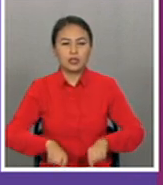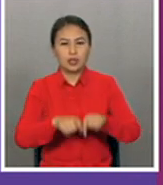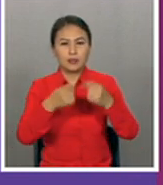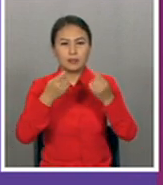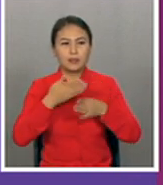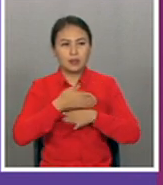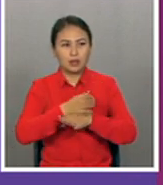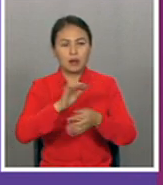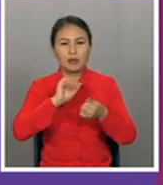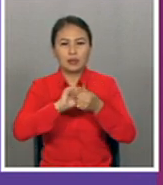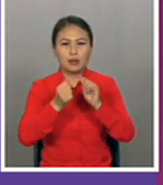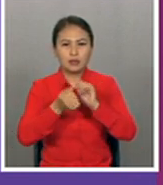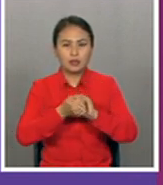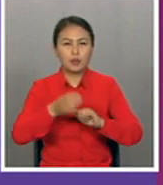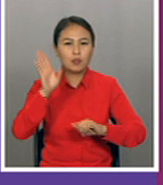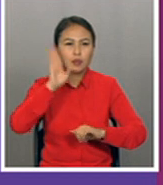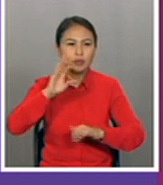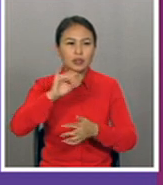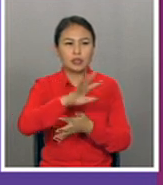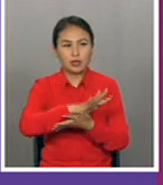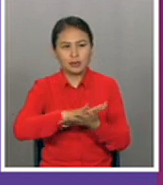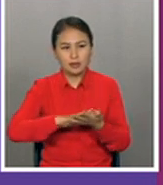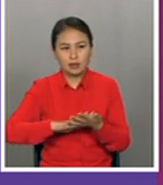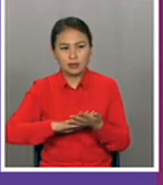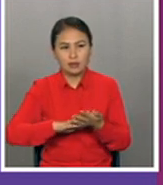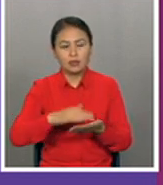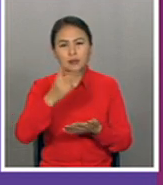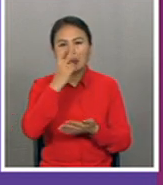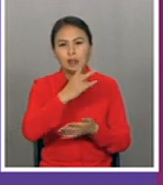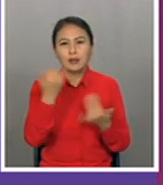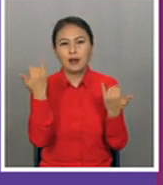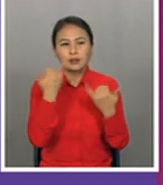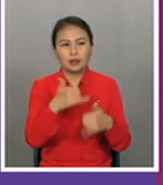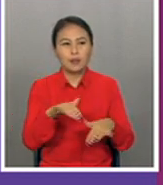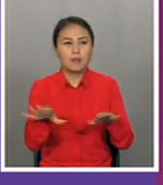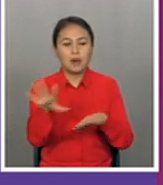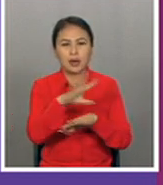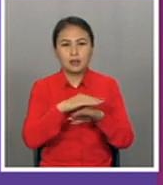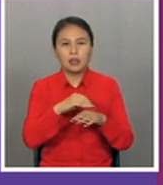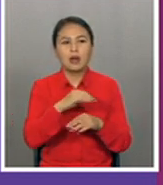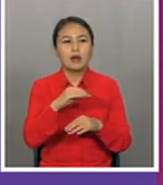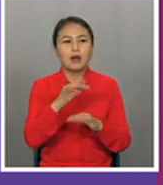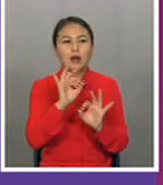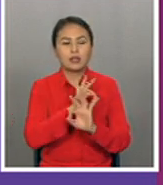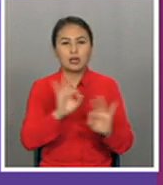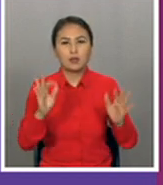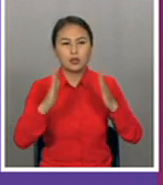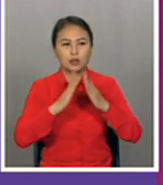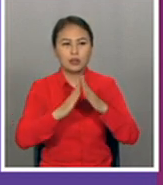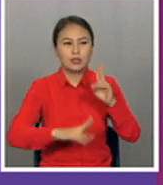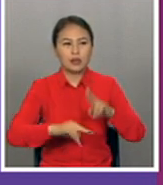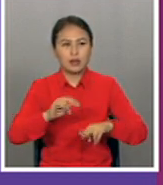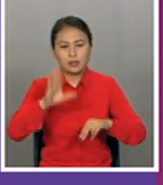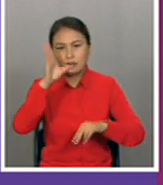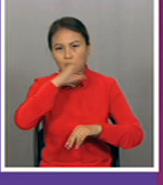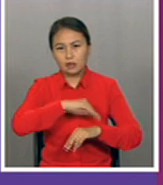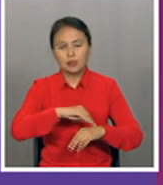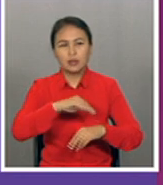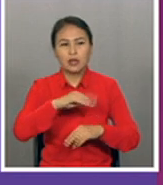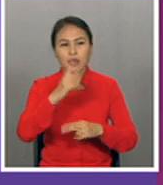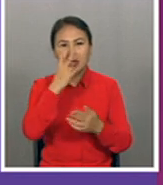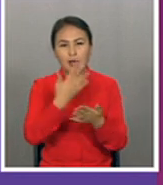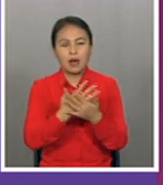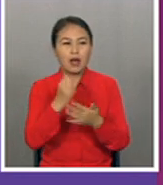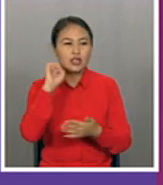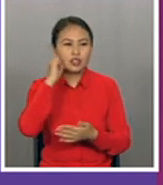шарып, мұхиттарды жалғасам, таңдандырар бар елді, ғажап үйлер салалсам, жасартатын